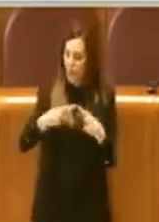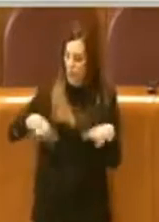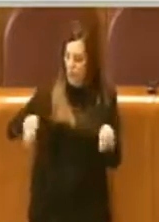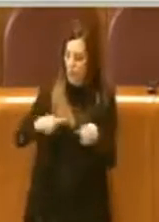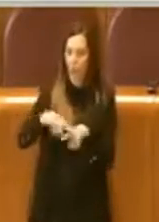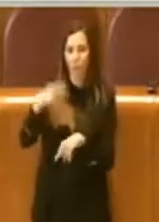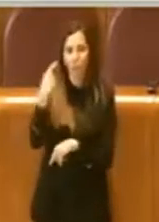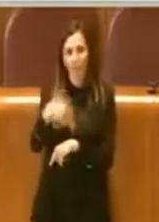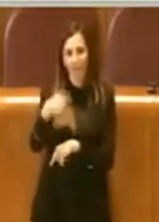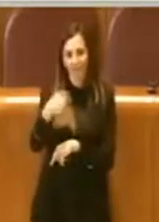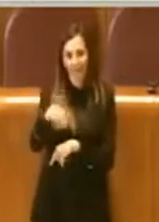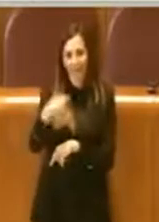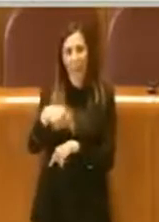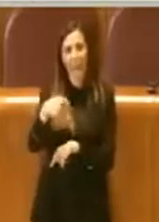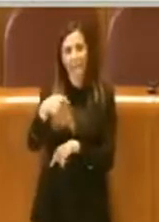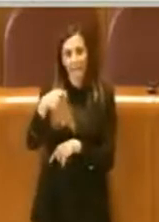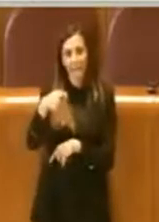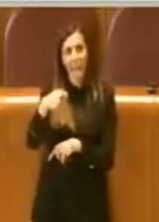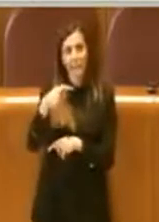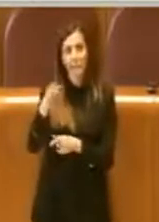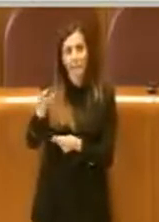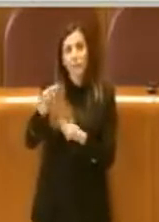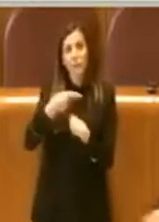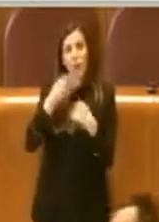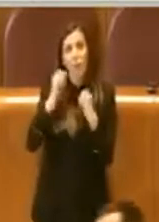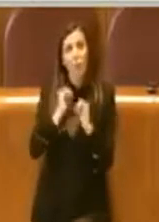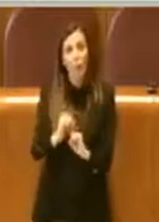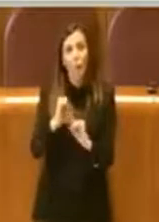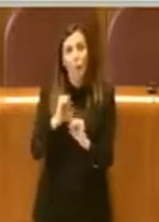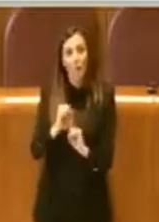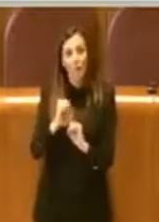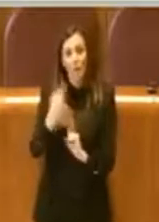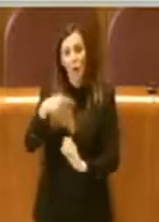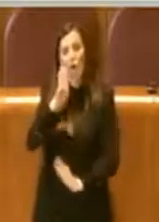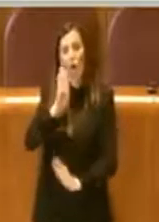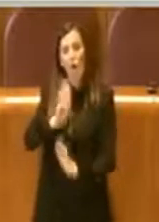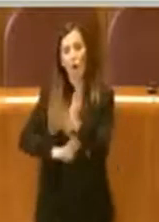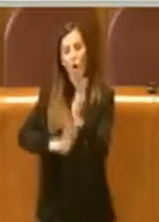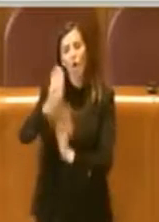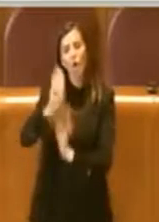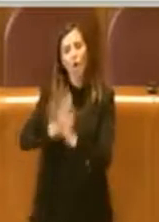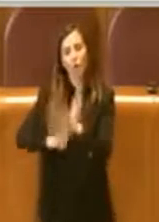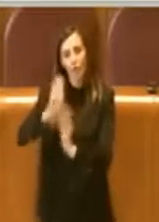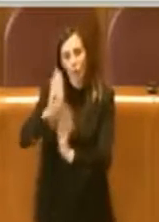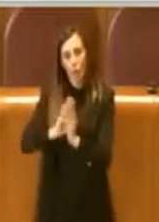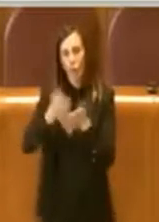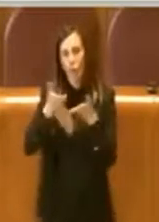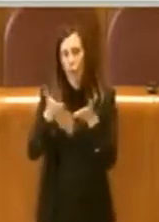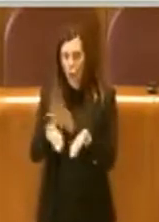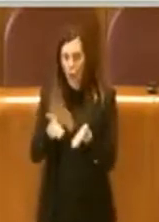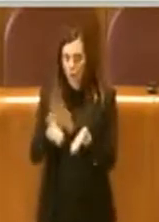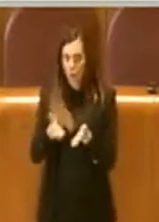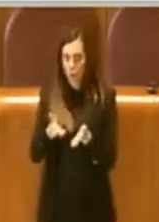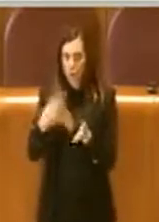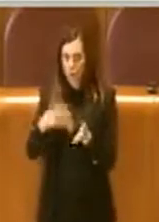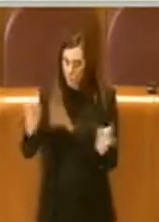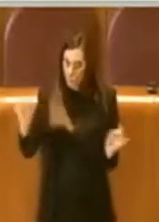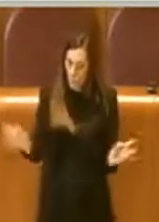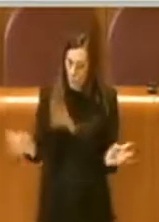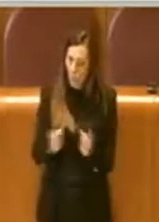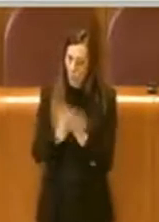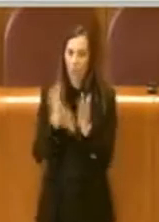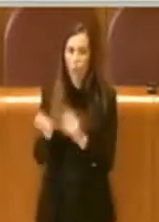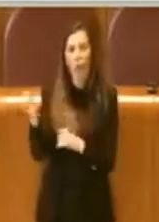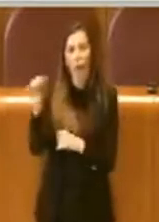Presidente dell'Aula, perché hanno permesso il confronto possibile oggi, un'altra occasione di